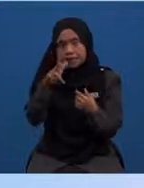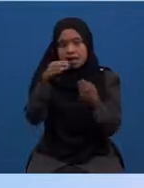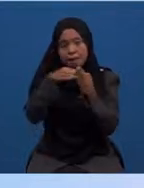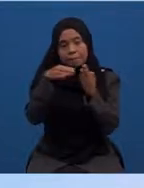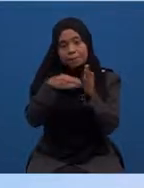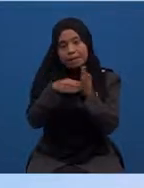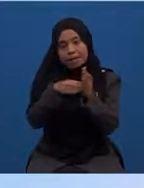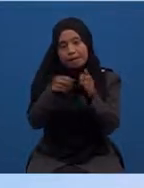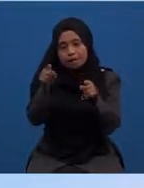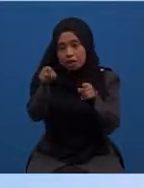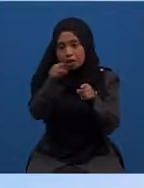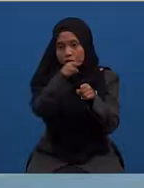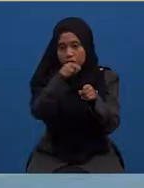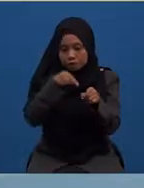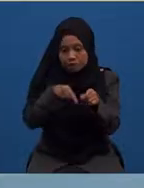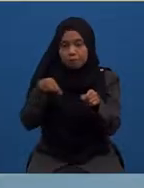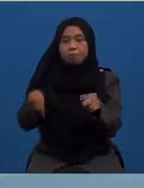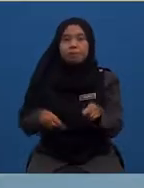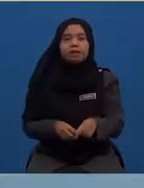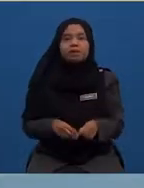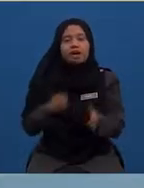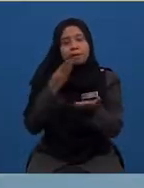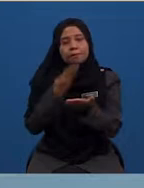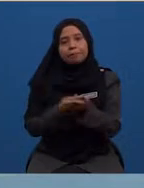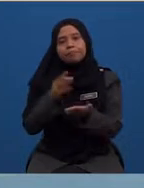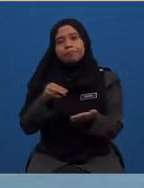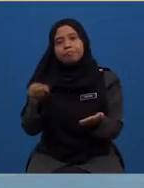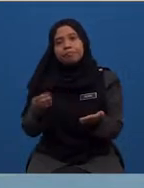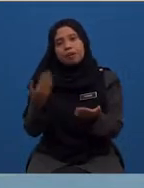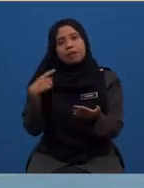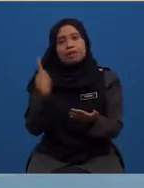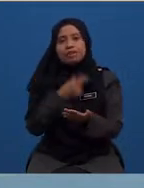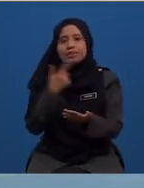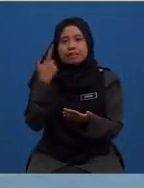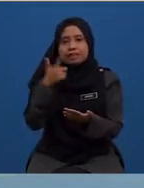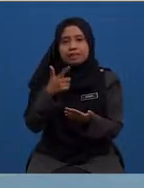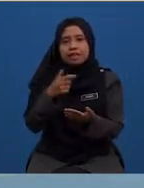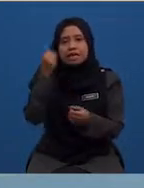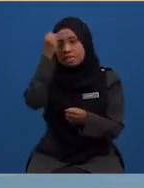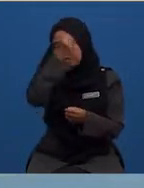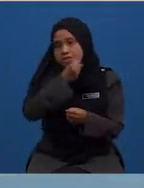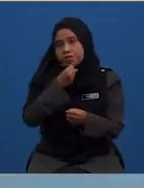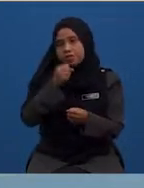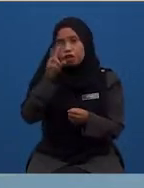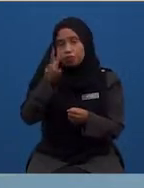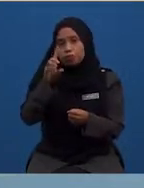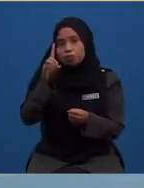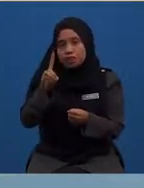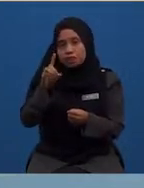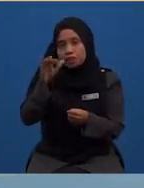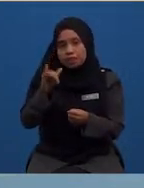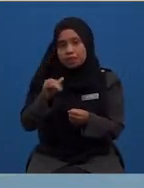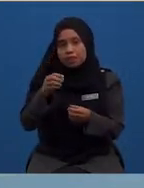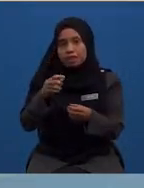bilangan penjuru. Baiklah murid semua, mari kita lihat ciri-ciri bentuk dua dimensi